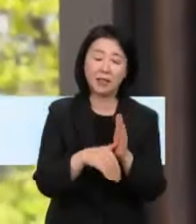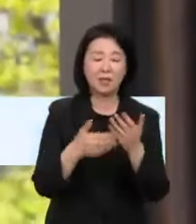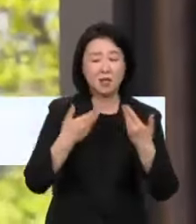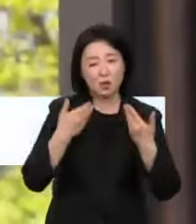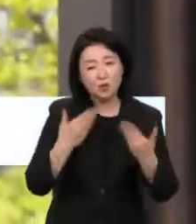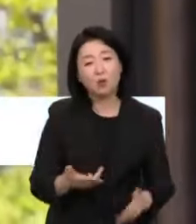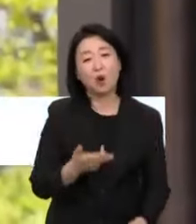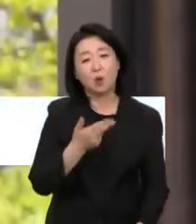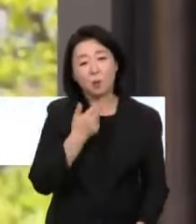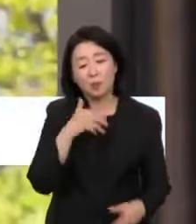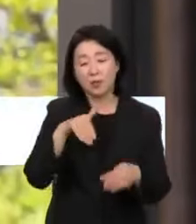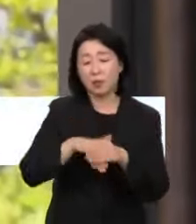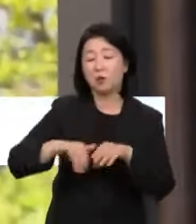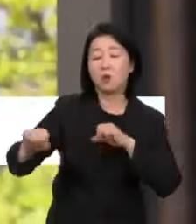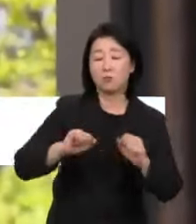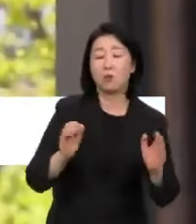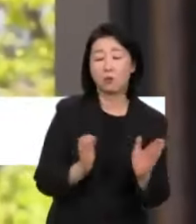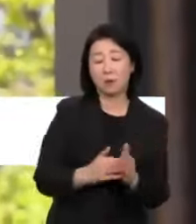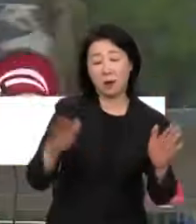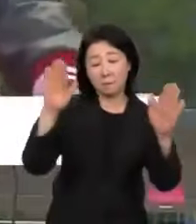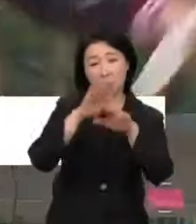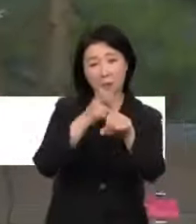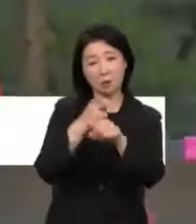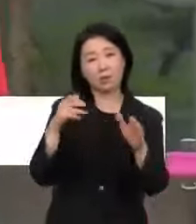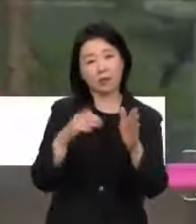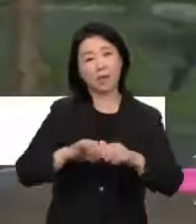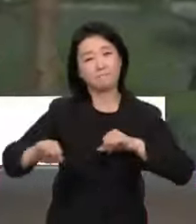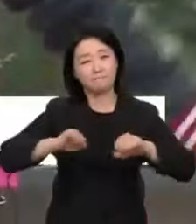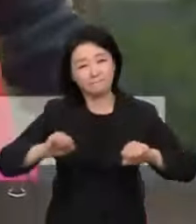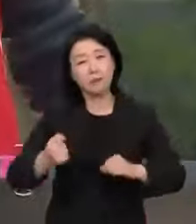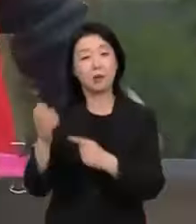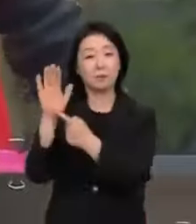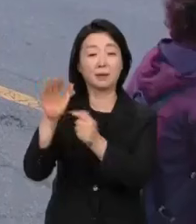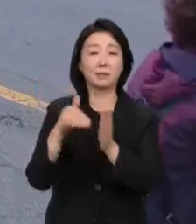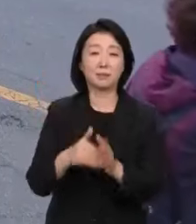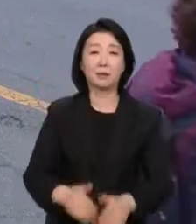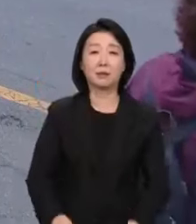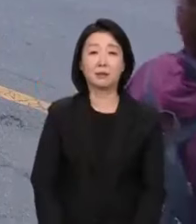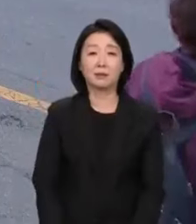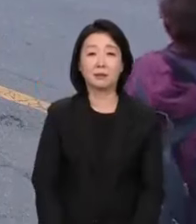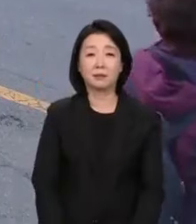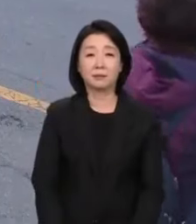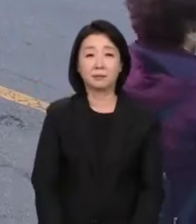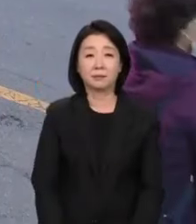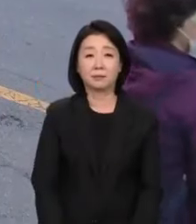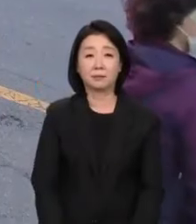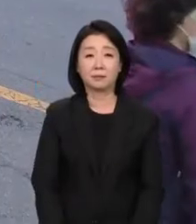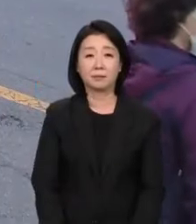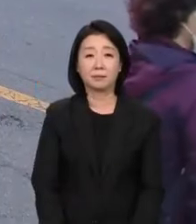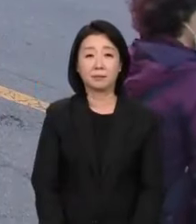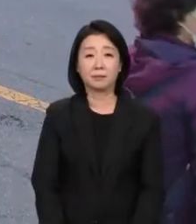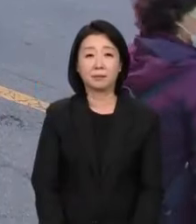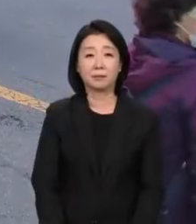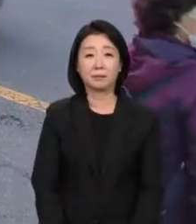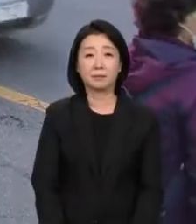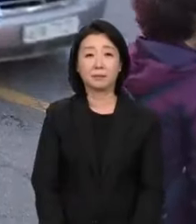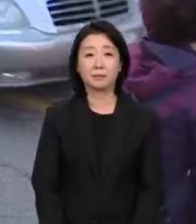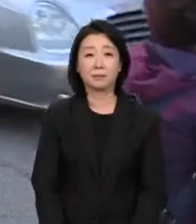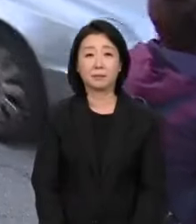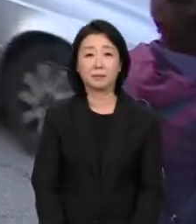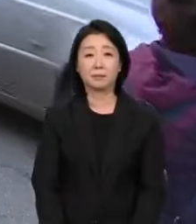않고 선거운동이 끝나는 밤 12시까지 뛰겠다고 밝혔습니다. 네, 지금까지 국민의힘 유세 현장 강희연